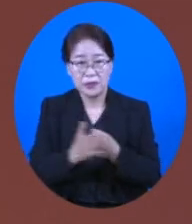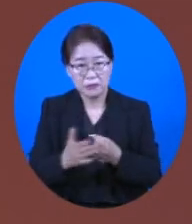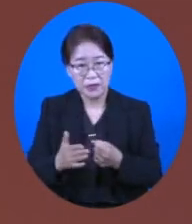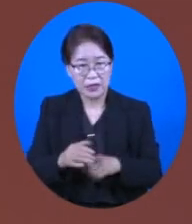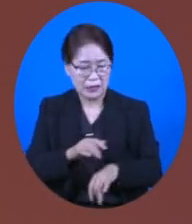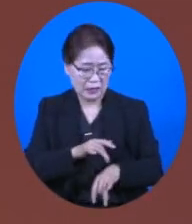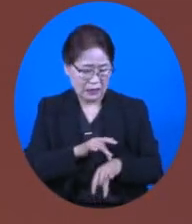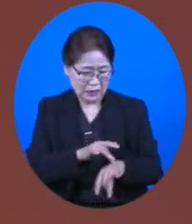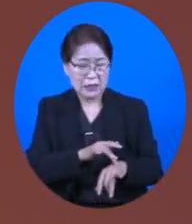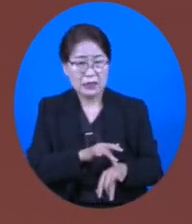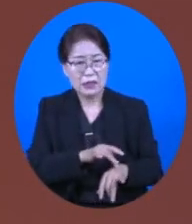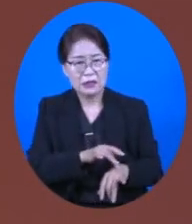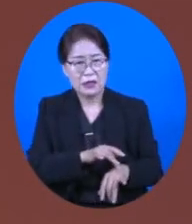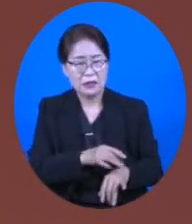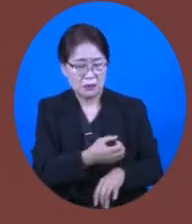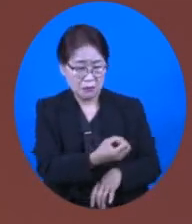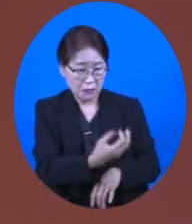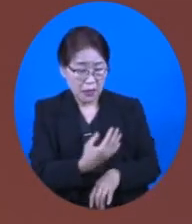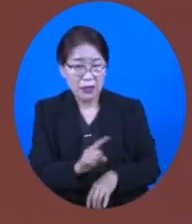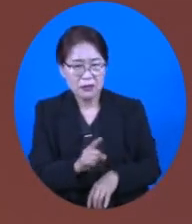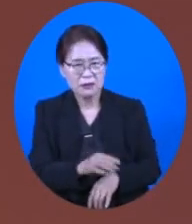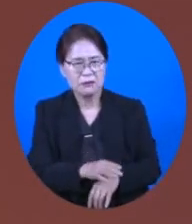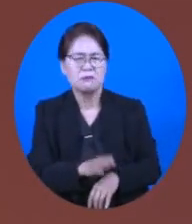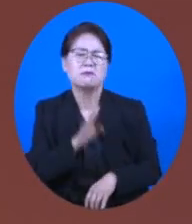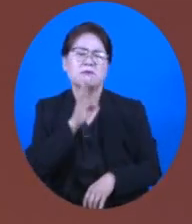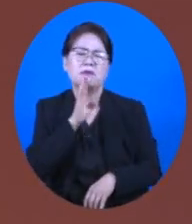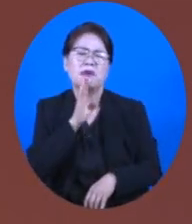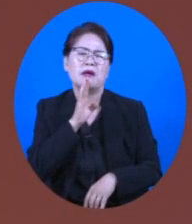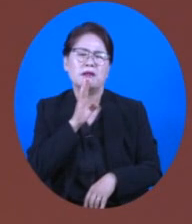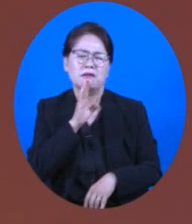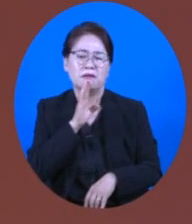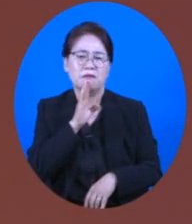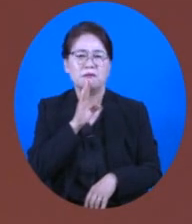사탄이 말하는 그 죄가 사실이기 때문이죠.